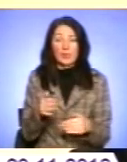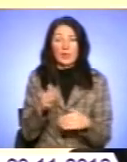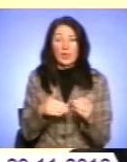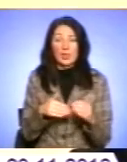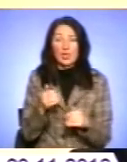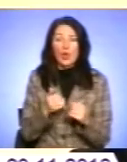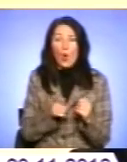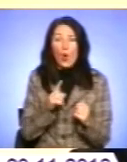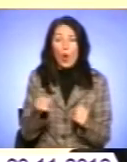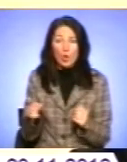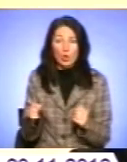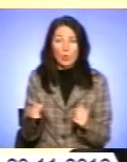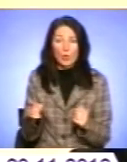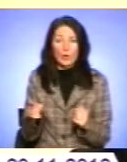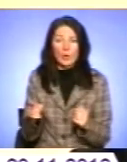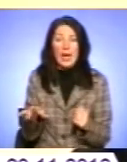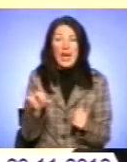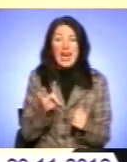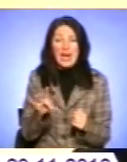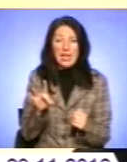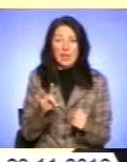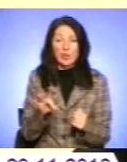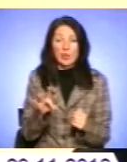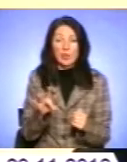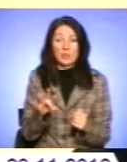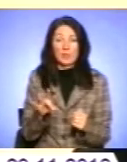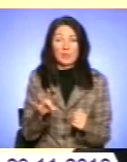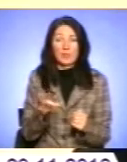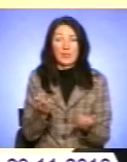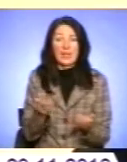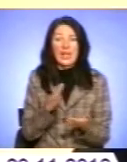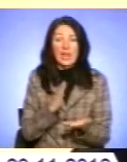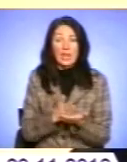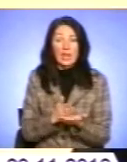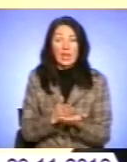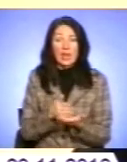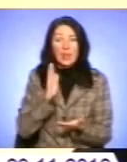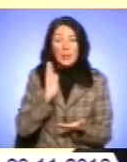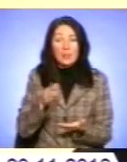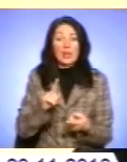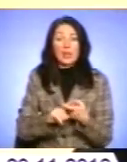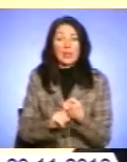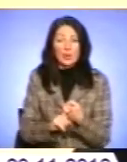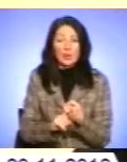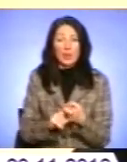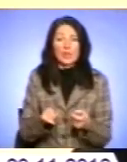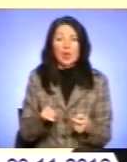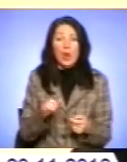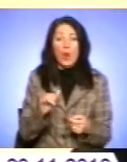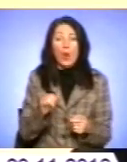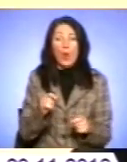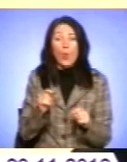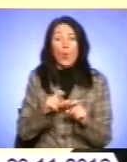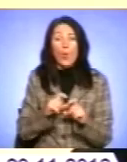в кожному районі, де є прямий зв'язок з університетською